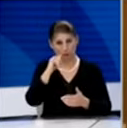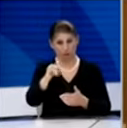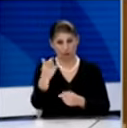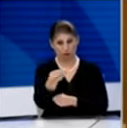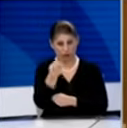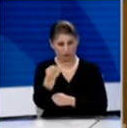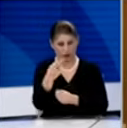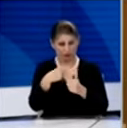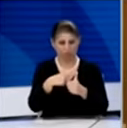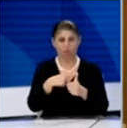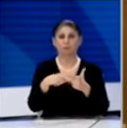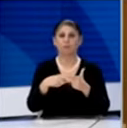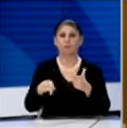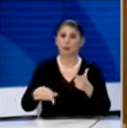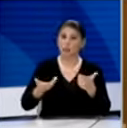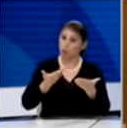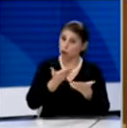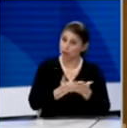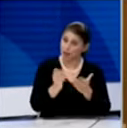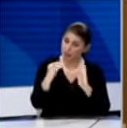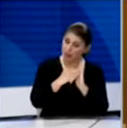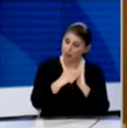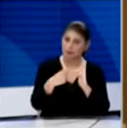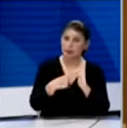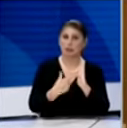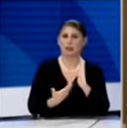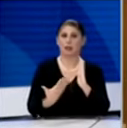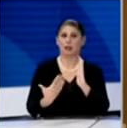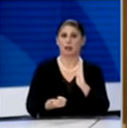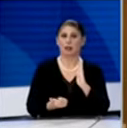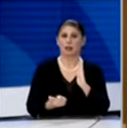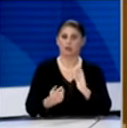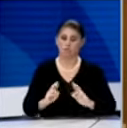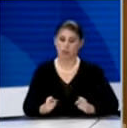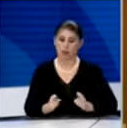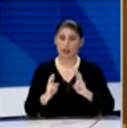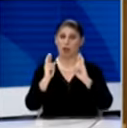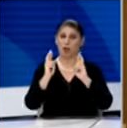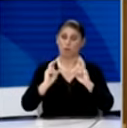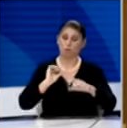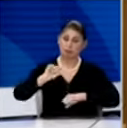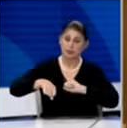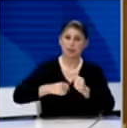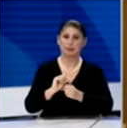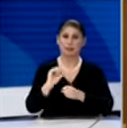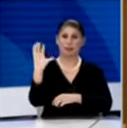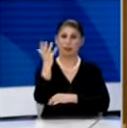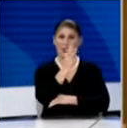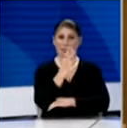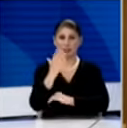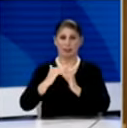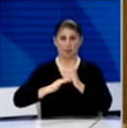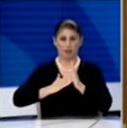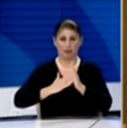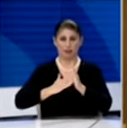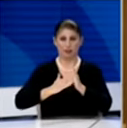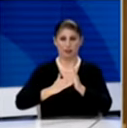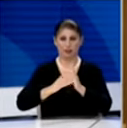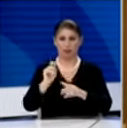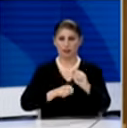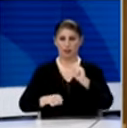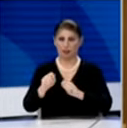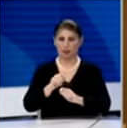τους πυροσβέστες, στις προτάσεις αυτές είναι να επανενεργοποιήσετε τη δασική υπηρεσία και να